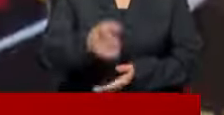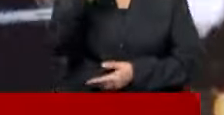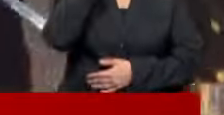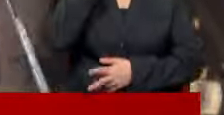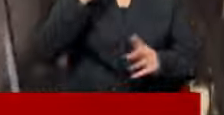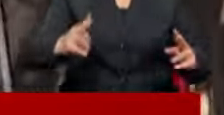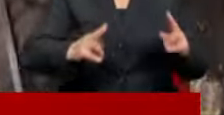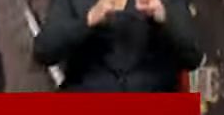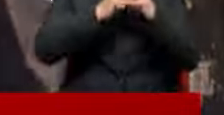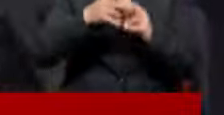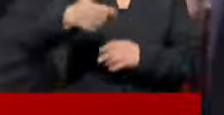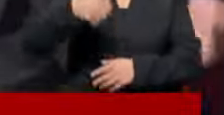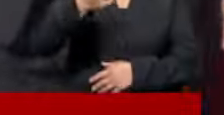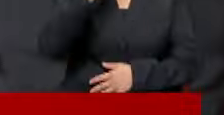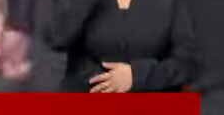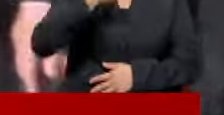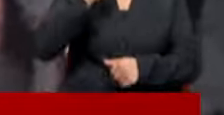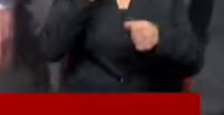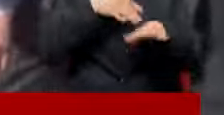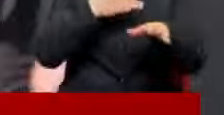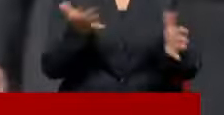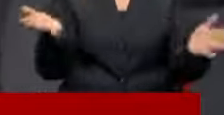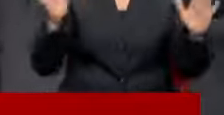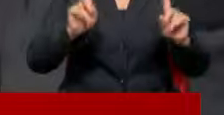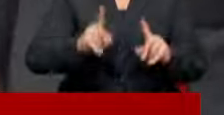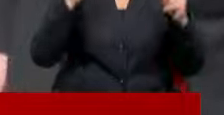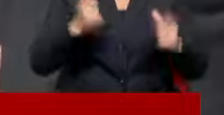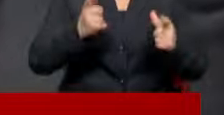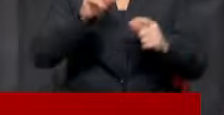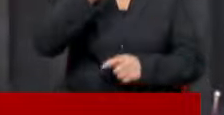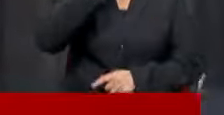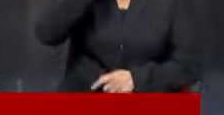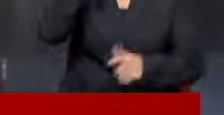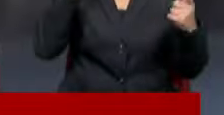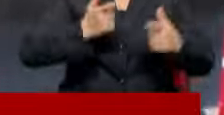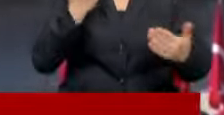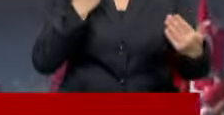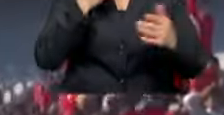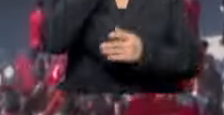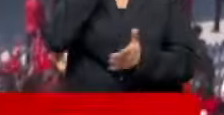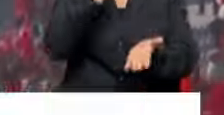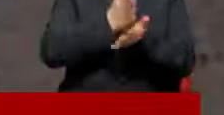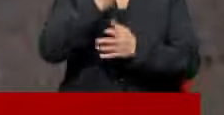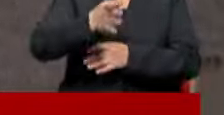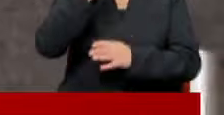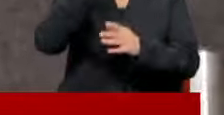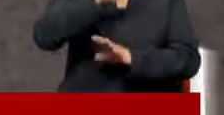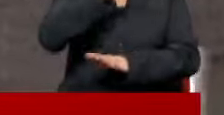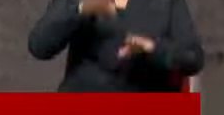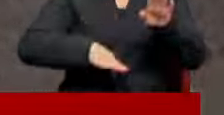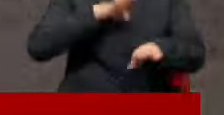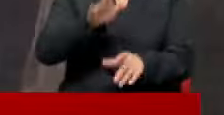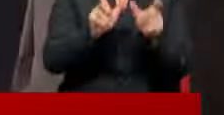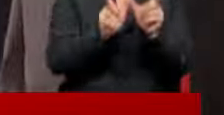Devletin zirvesinin, liderlerin Cumhuriyet Bayramı'nda bir araya geldikleri tek adres Anıtkabir. Çatılarda keskin nişancılar, atılan her